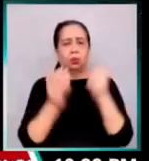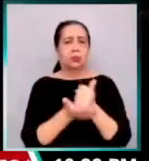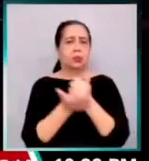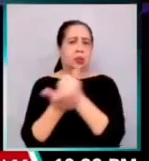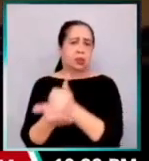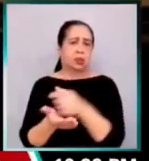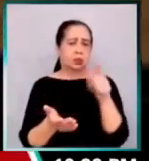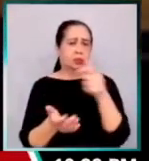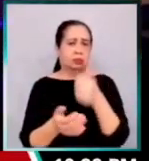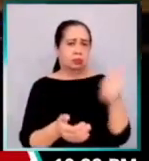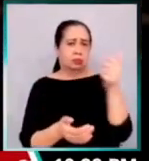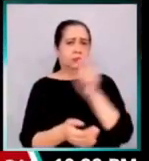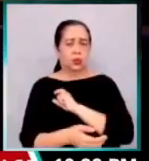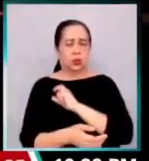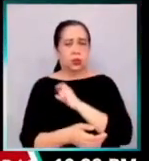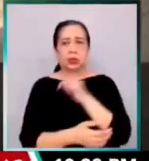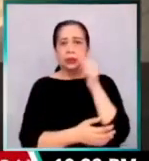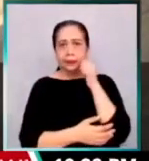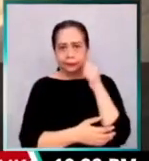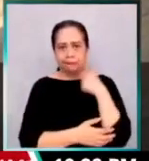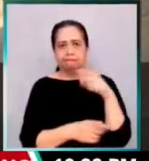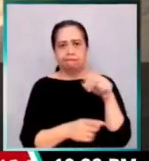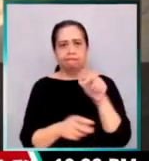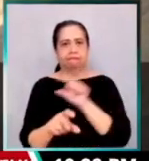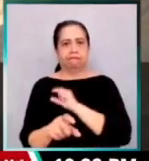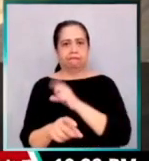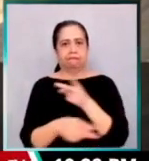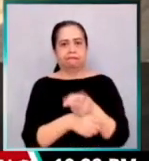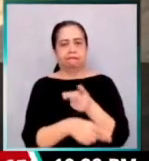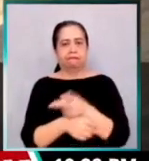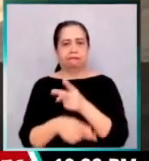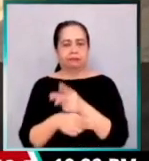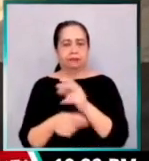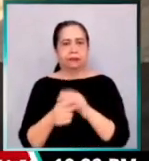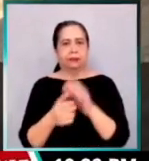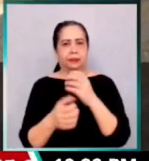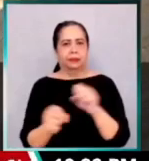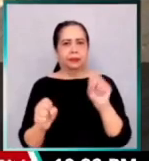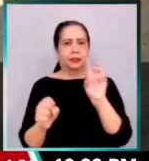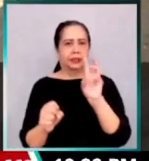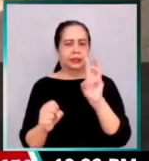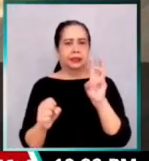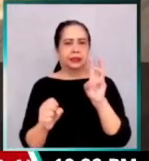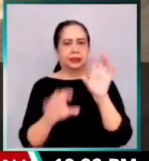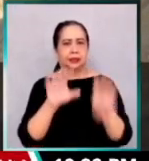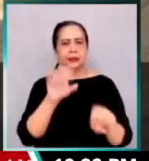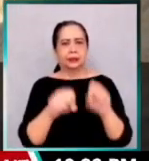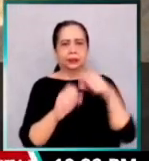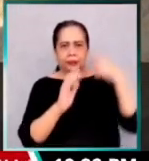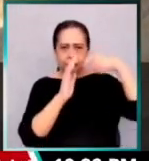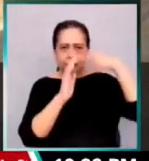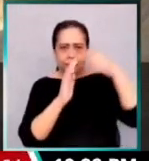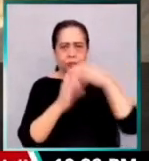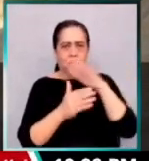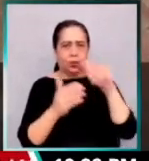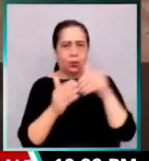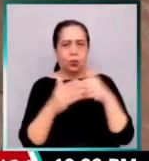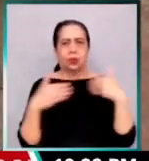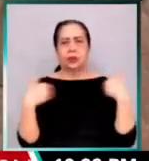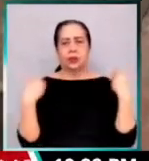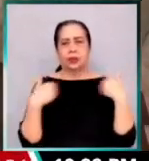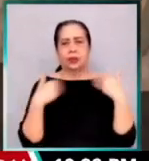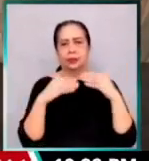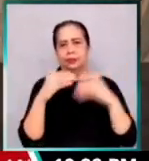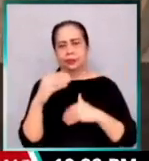otoridad. Kagabi nag-operate ang mga pulis. Nasa gipang-anim na kabataang nakuha na ng video. Lahat minor de edad. Ito-turn